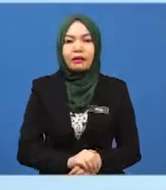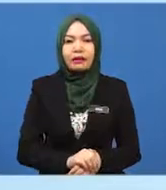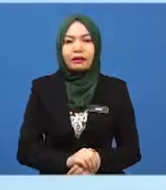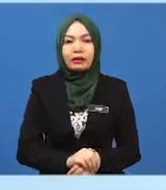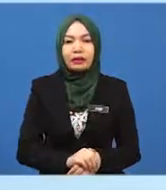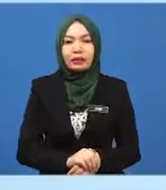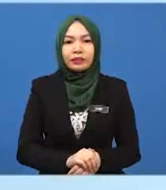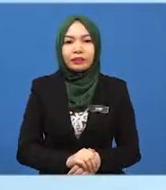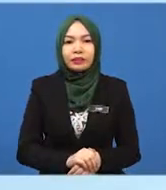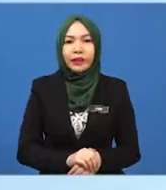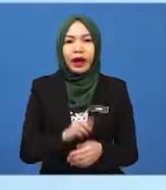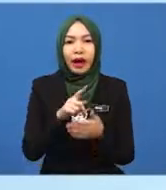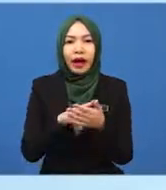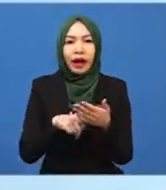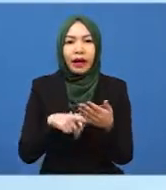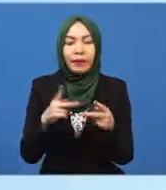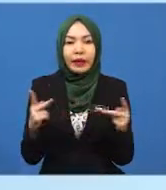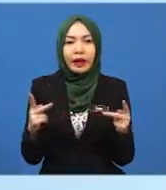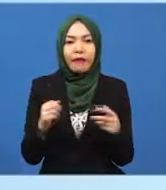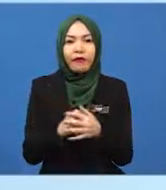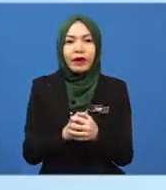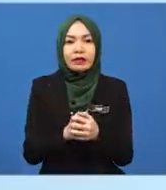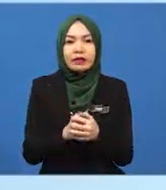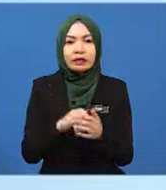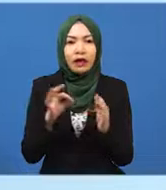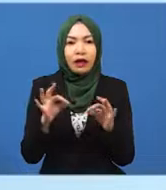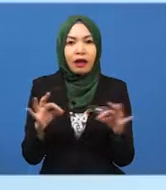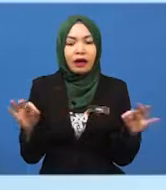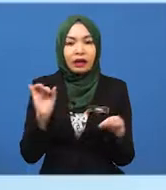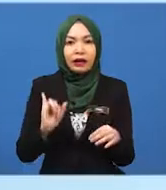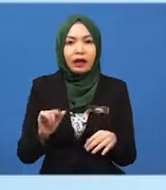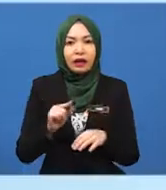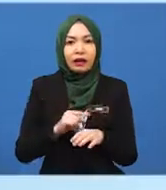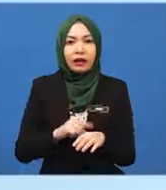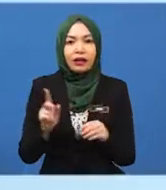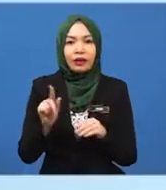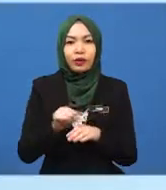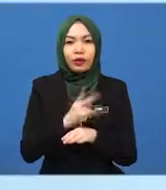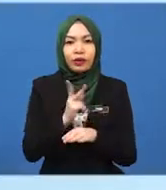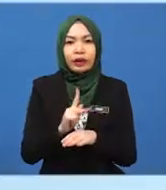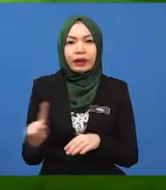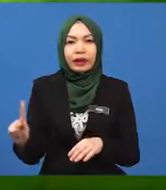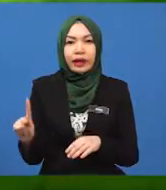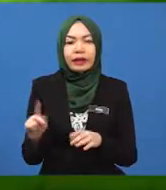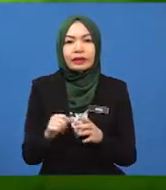Murid-murid, apakah frasa yang digunakan dalam ayat tersebut sebagai predikat?